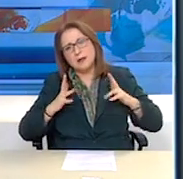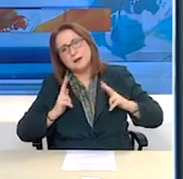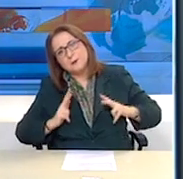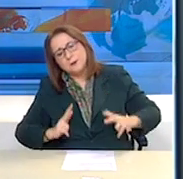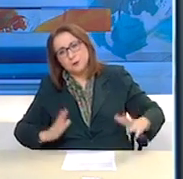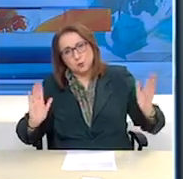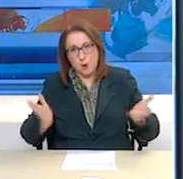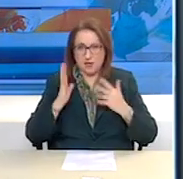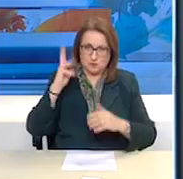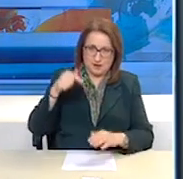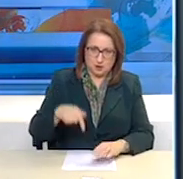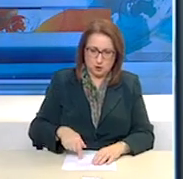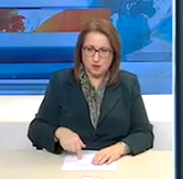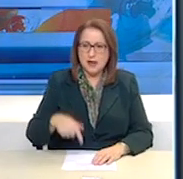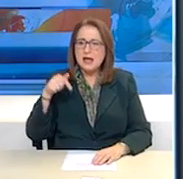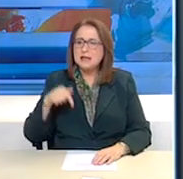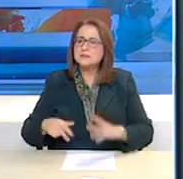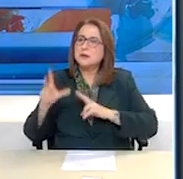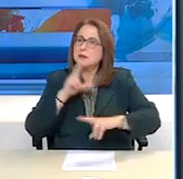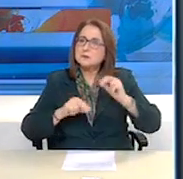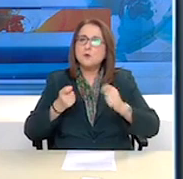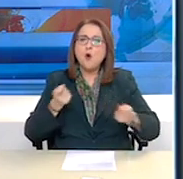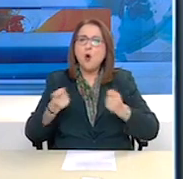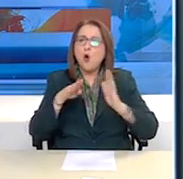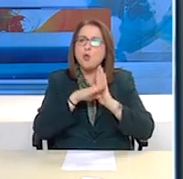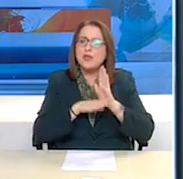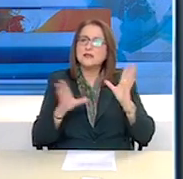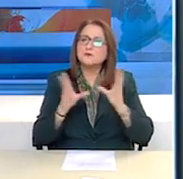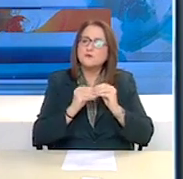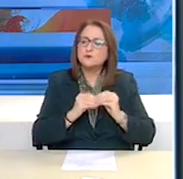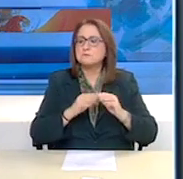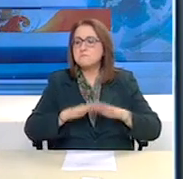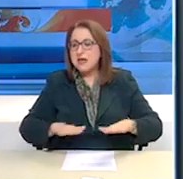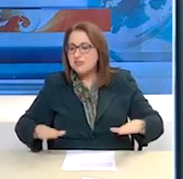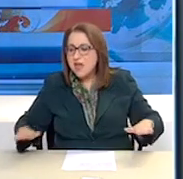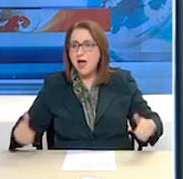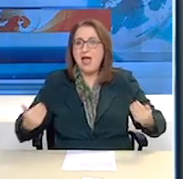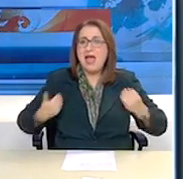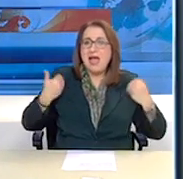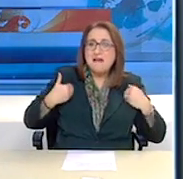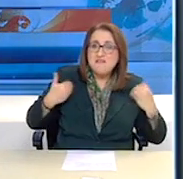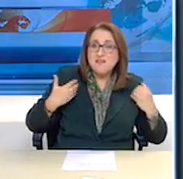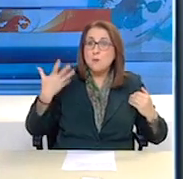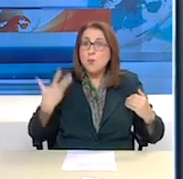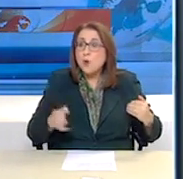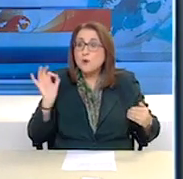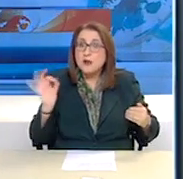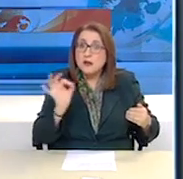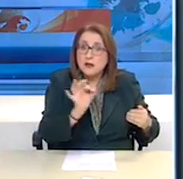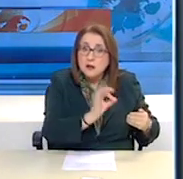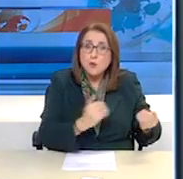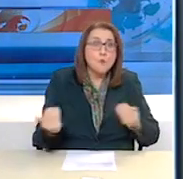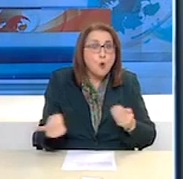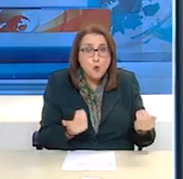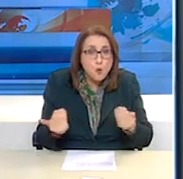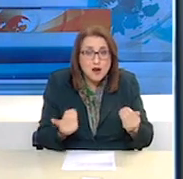εγκρίθηκαν ειδικές οδηγίες για βρέφη, παιδιά και εφήβους με ύποπτη ή επιβεβαιωμένη λίμωξη από το νέο ιό, καθώς